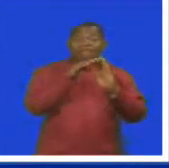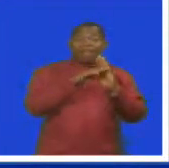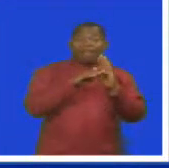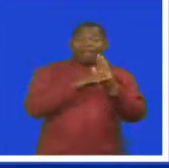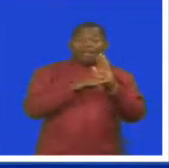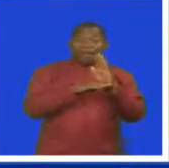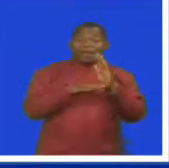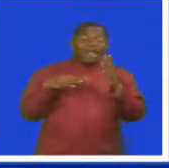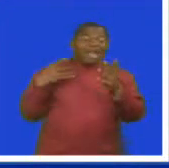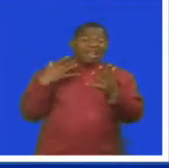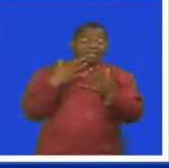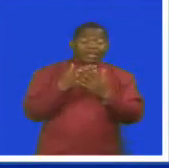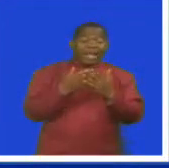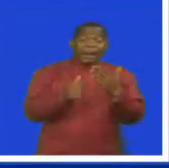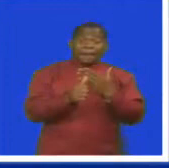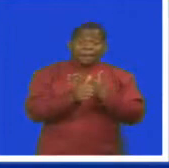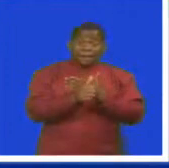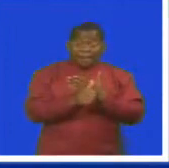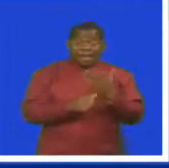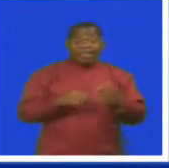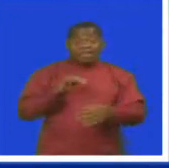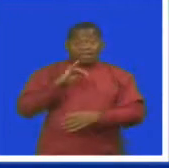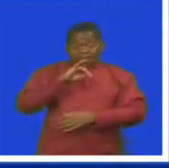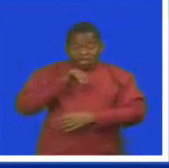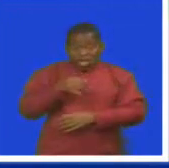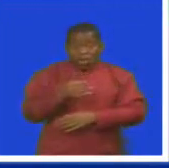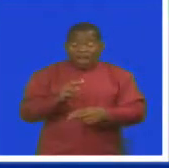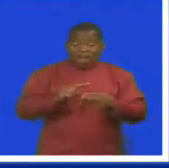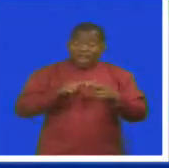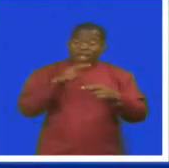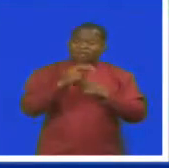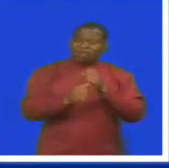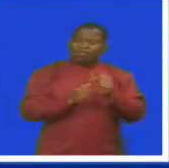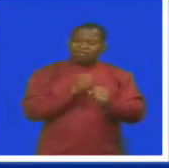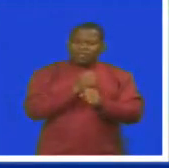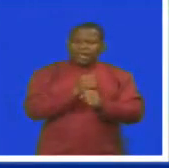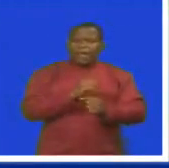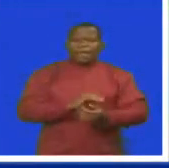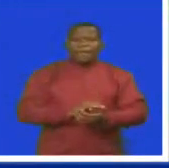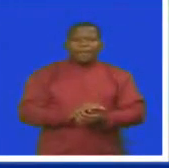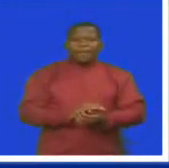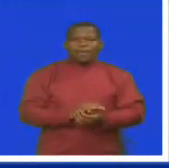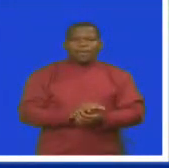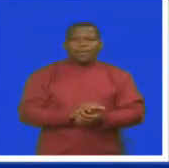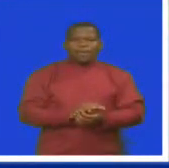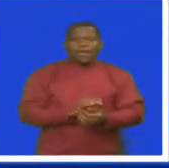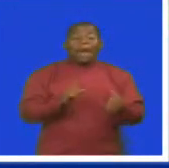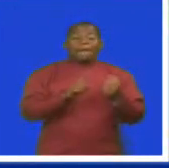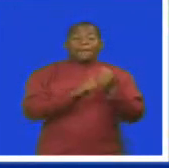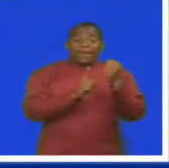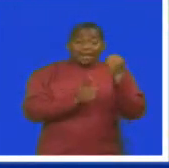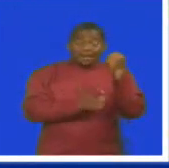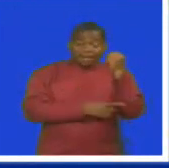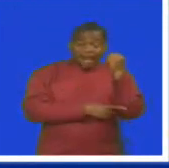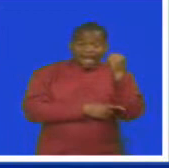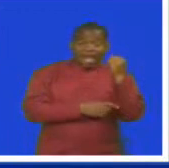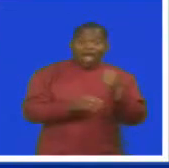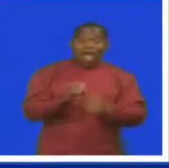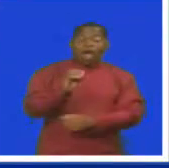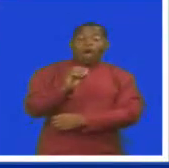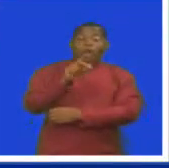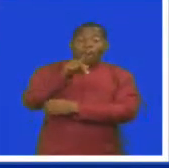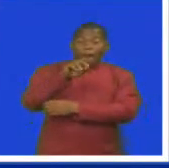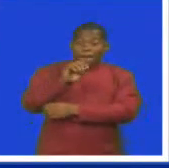Imidlalo lemikhulu yale nhlangano ifaka ekhathi iRoyal Swazi Open, iMbabane Open, iUbombo Open, iUsuthu